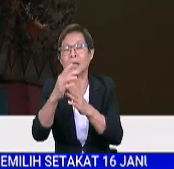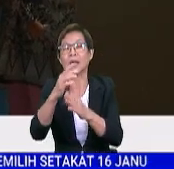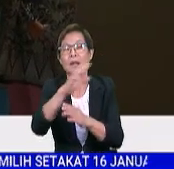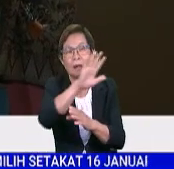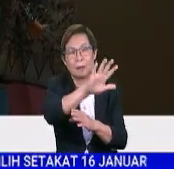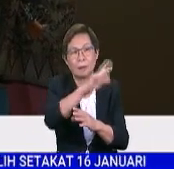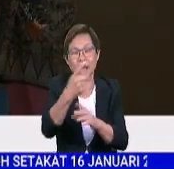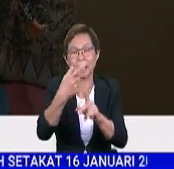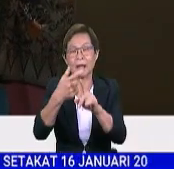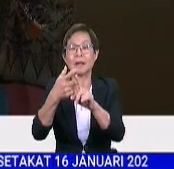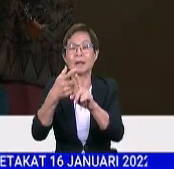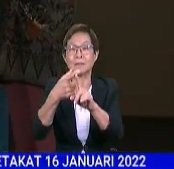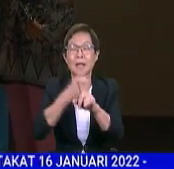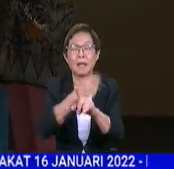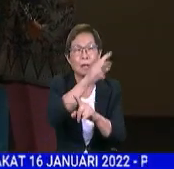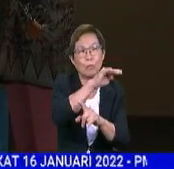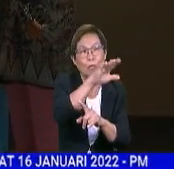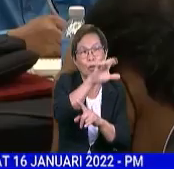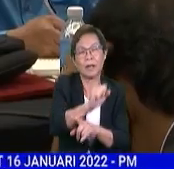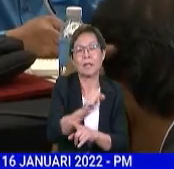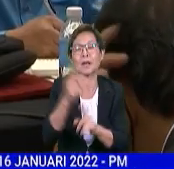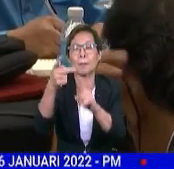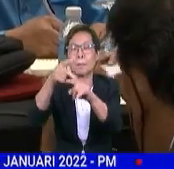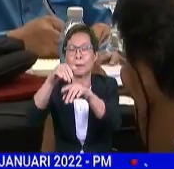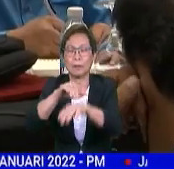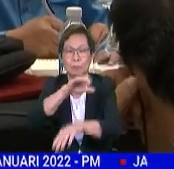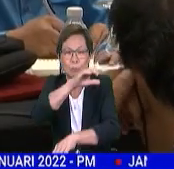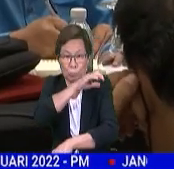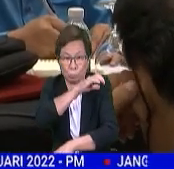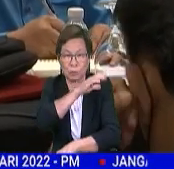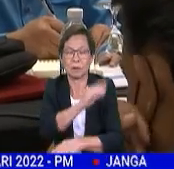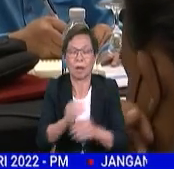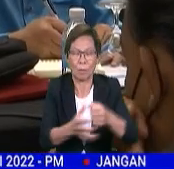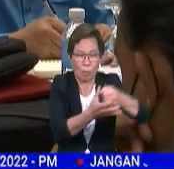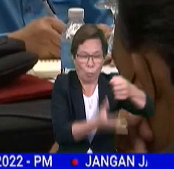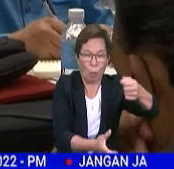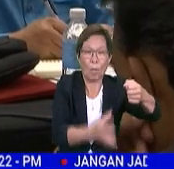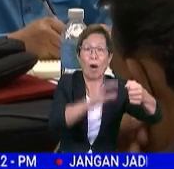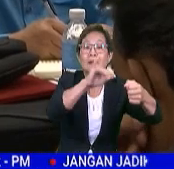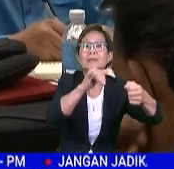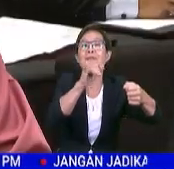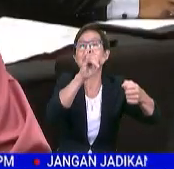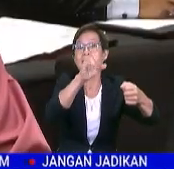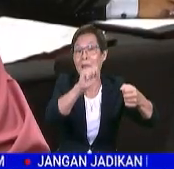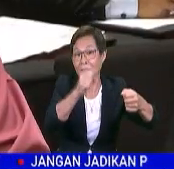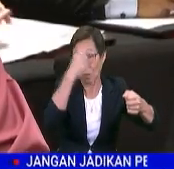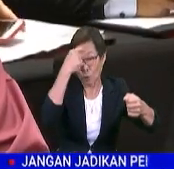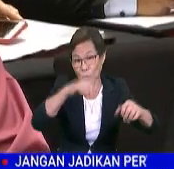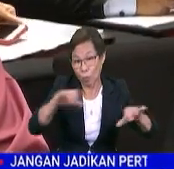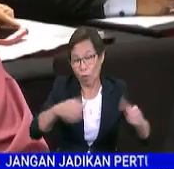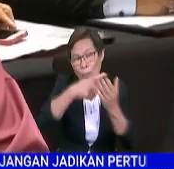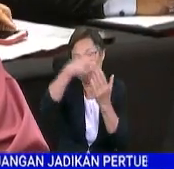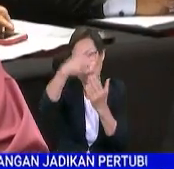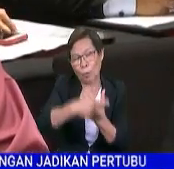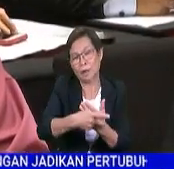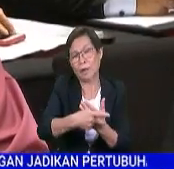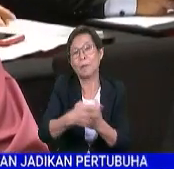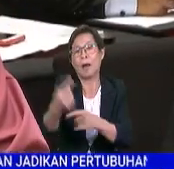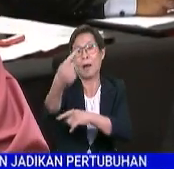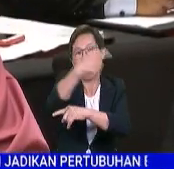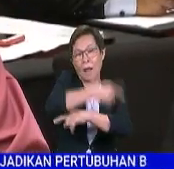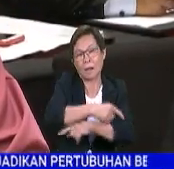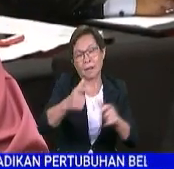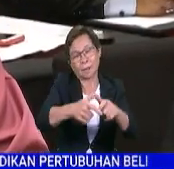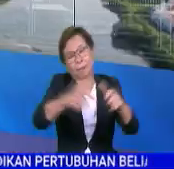muiz kepada pengerusi pengerusi dakwah daerah selain peruntukan daripada jahins untuk penganjuran program hari kebesaran Islam